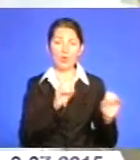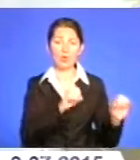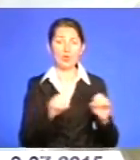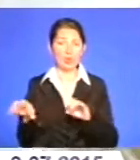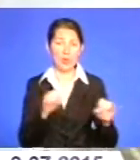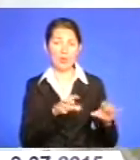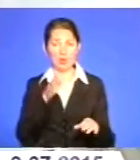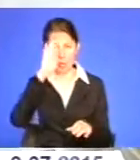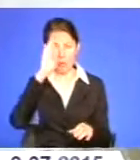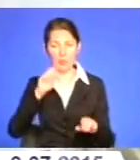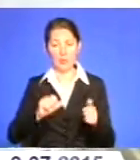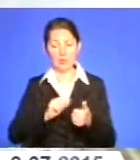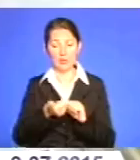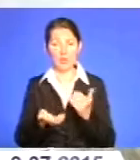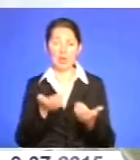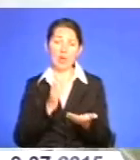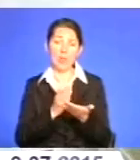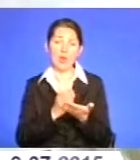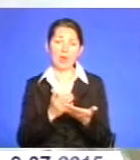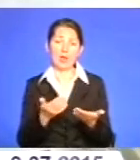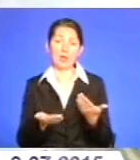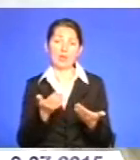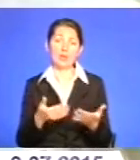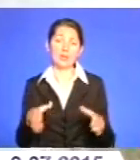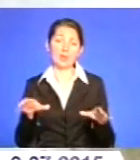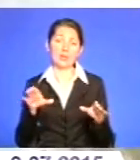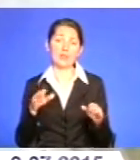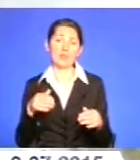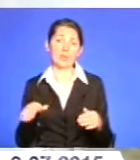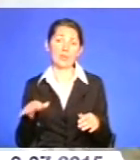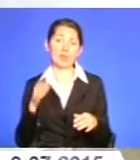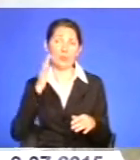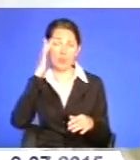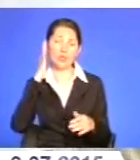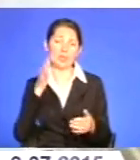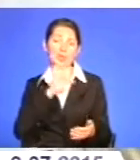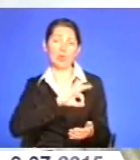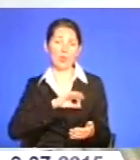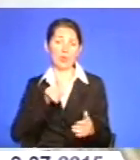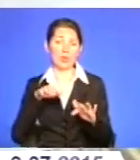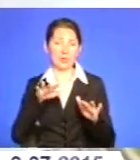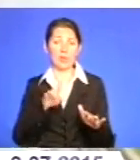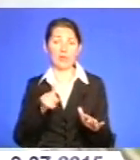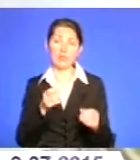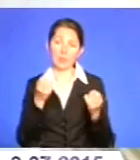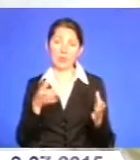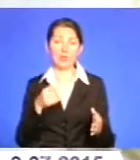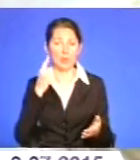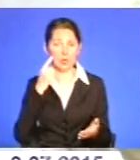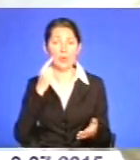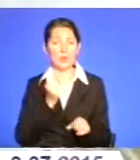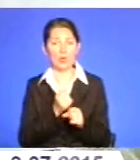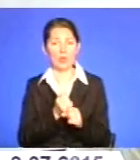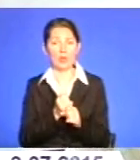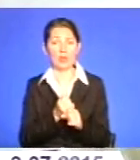Взамін він там має якісь, можливо, там суспільно-політичні користь з тої справи, чи це вже його справи, чи суто совісна робота і